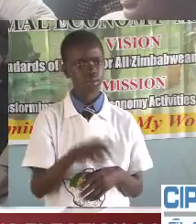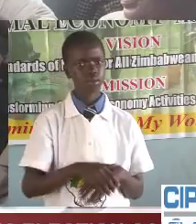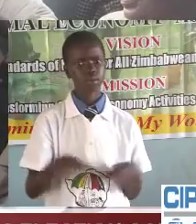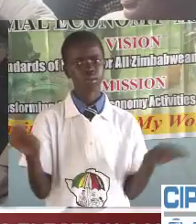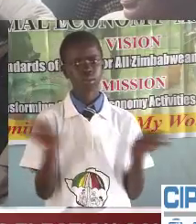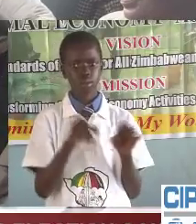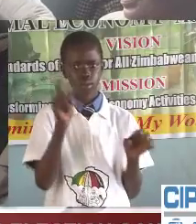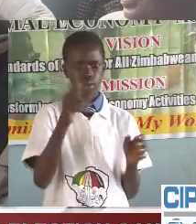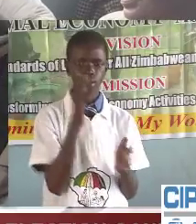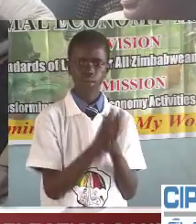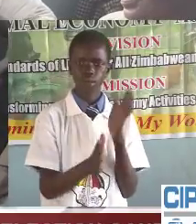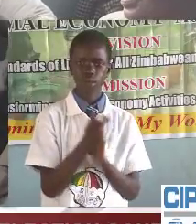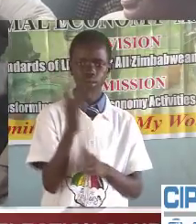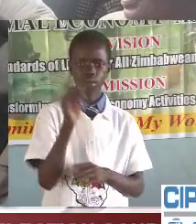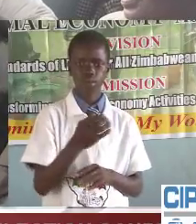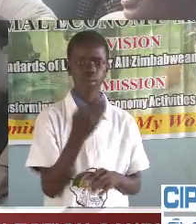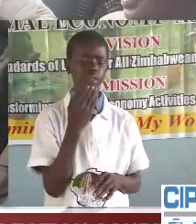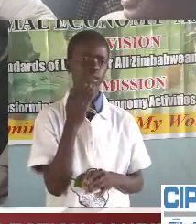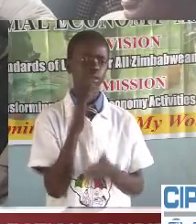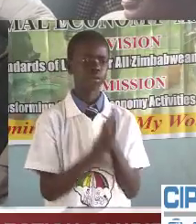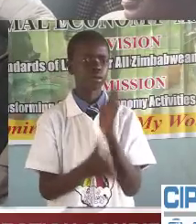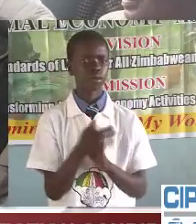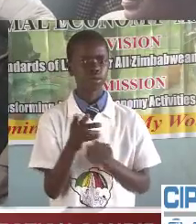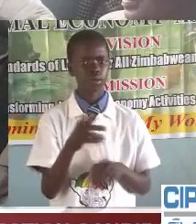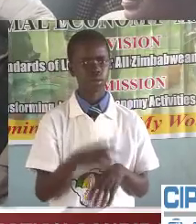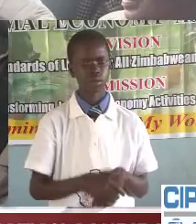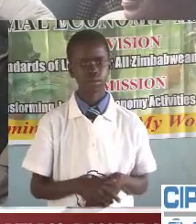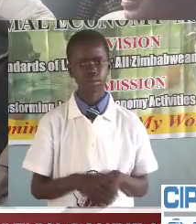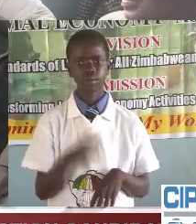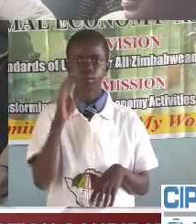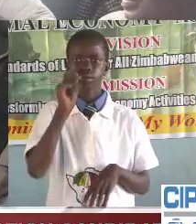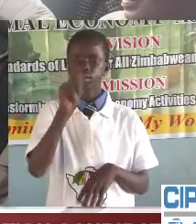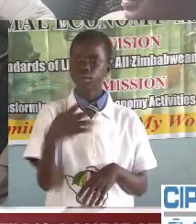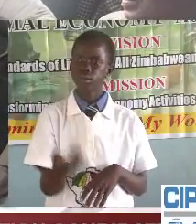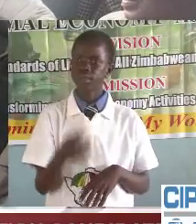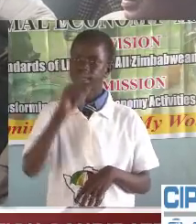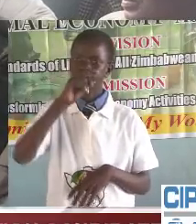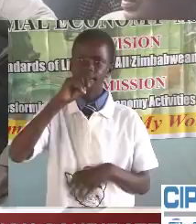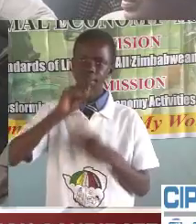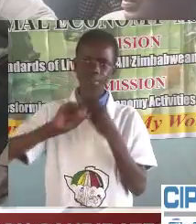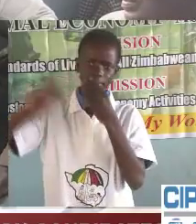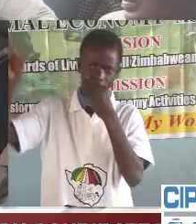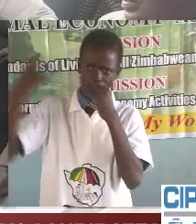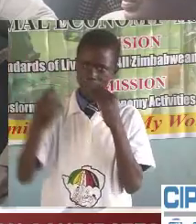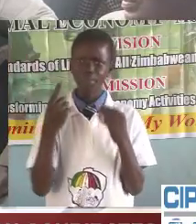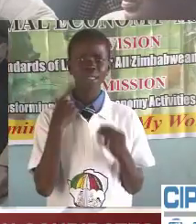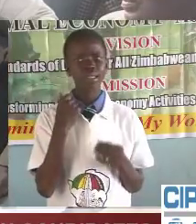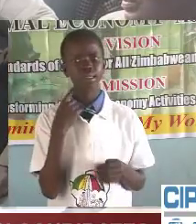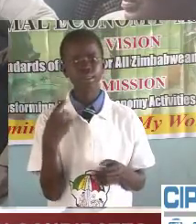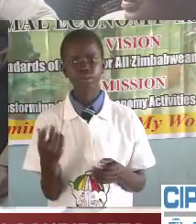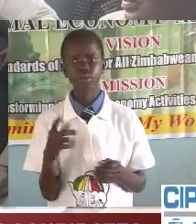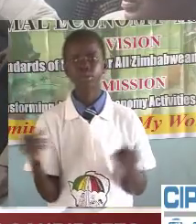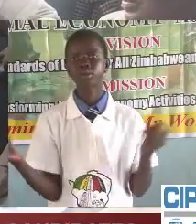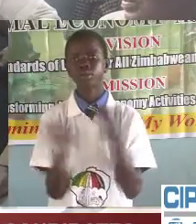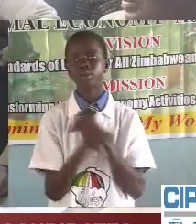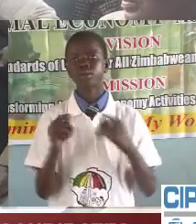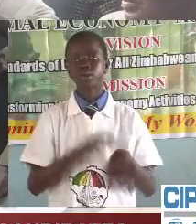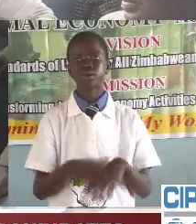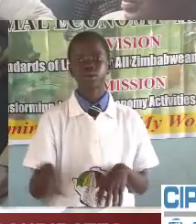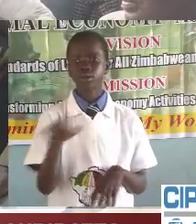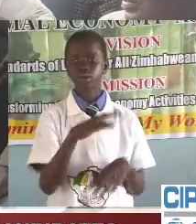kubva muinformal tichienda muformal. MaIndia munoziva kuti MaIndia akatanga ari mavhenda ike zvino ava